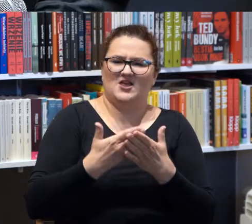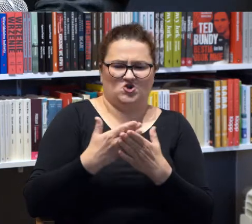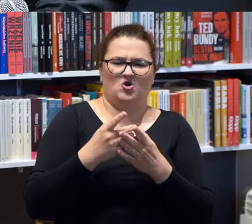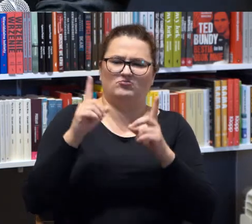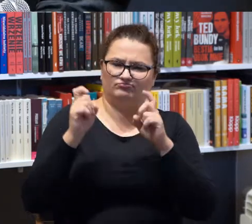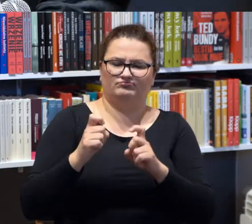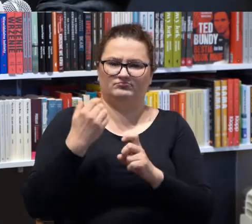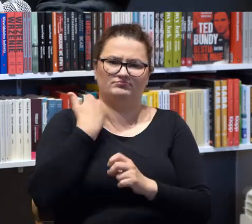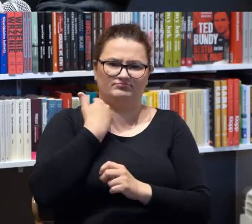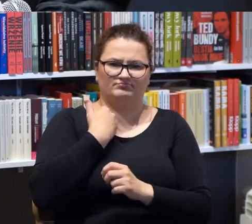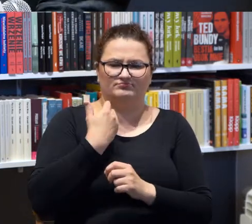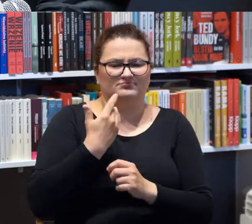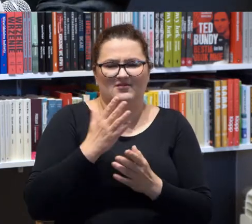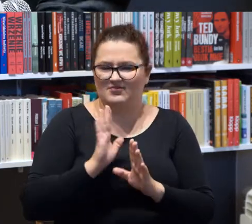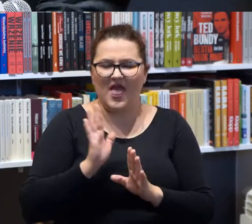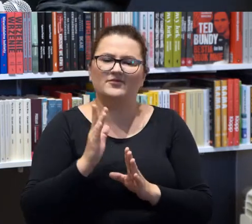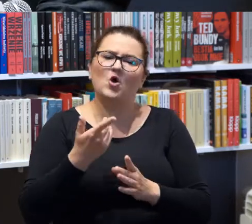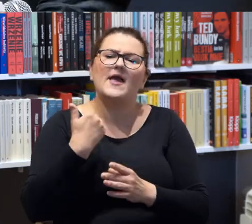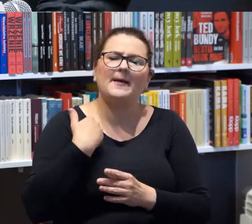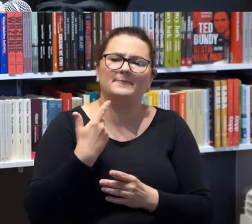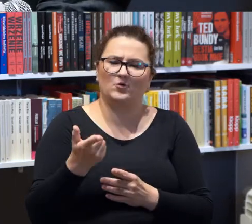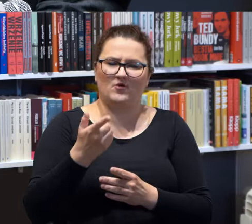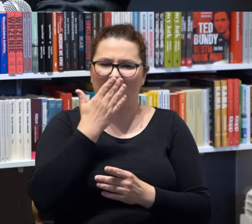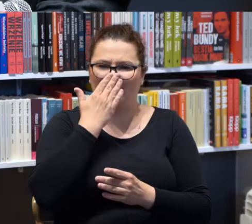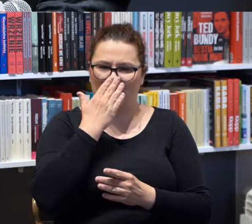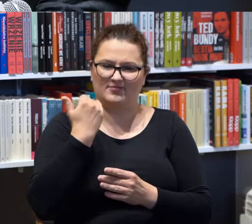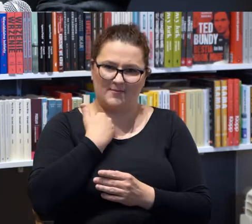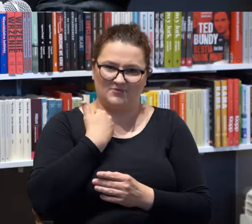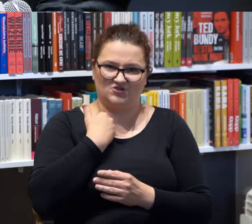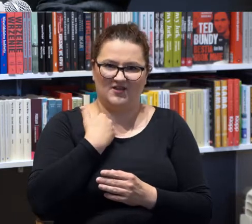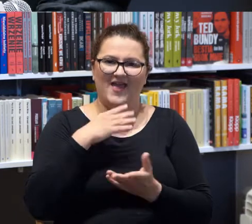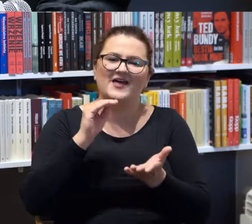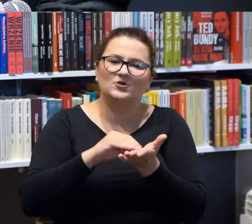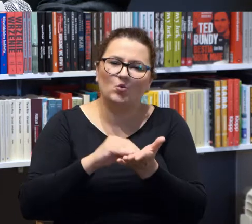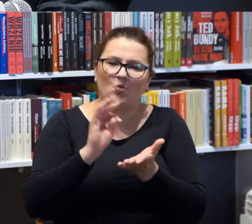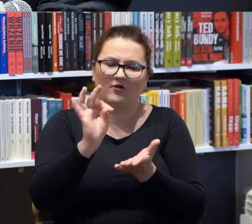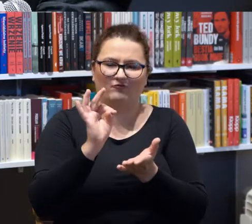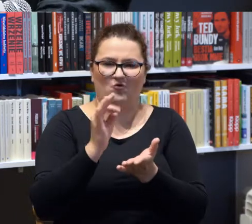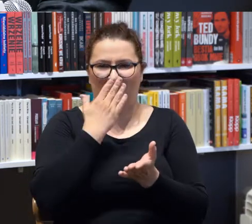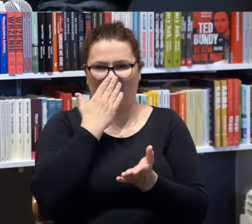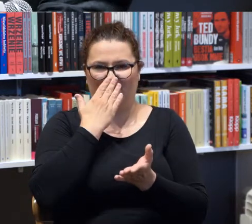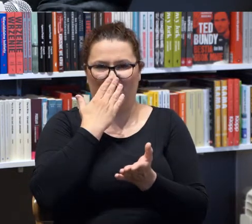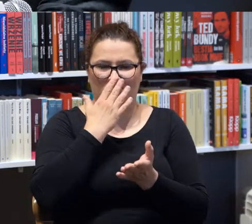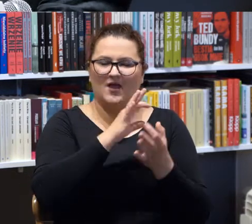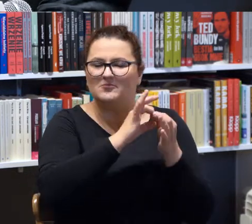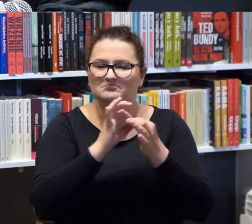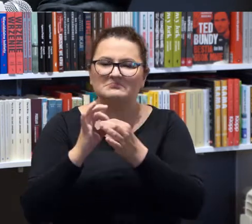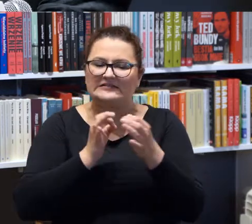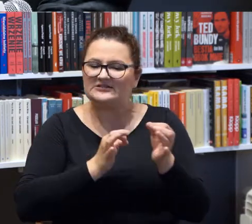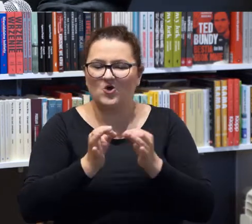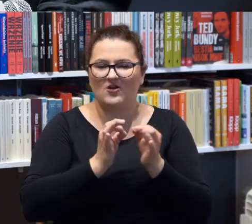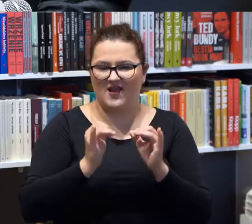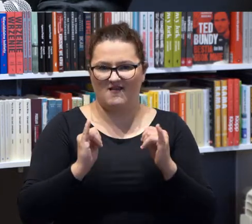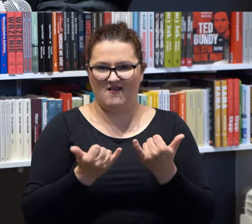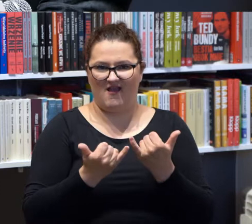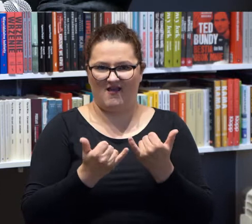to jego picie. Jakie rytuały społeczne, jaki taki sztafasz historyczny towarzyszył w ogóle temu piciu? Czym ono było